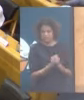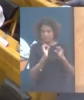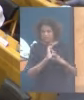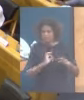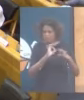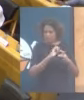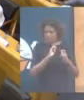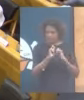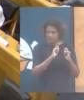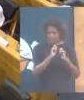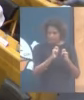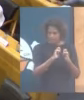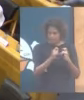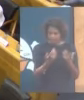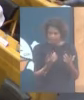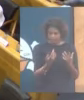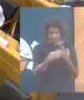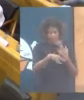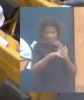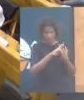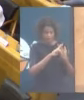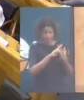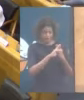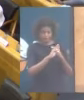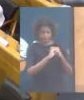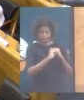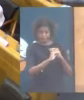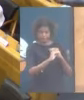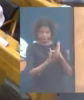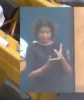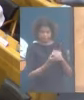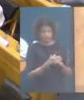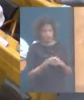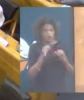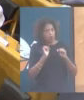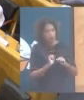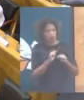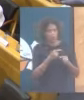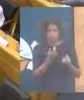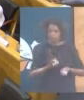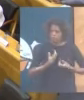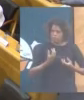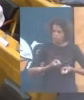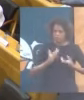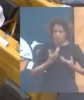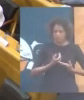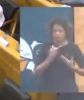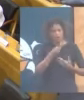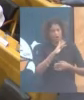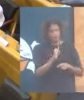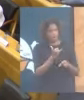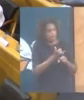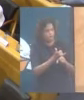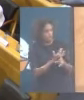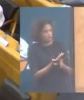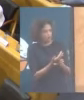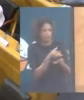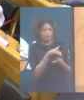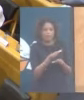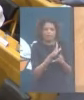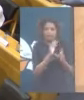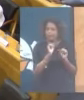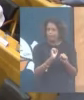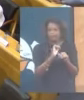débat après les réponses, ce qui autorise qu'on puisse dire des choses inexactes sans qu'on puisse réagir, par exemple sur Rivière-Salée. Je vais me contenter